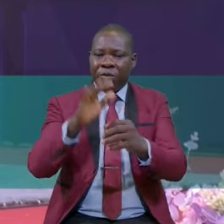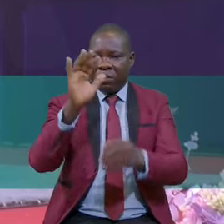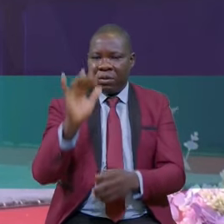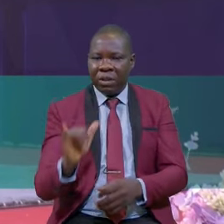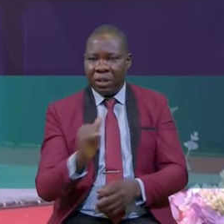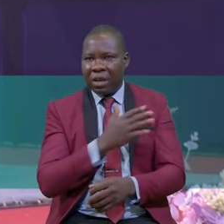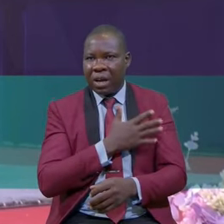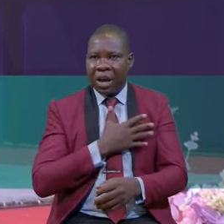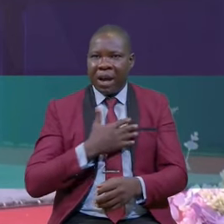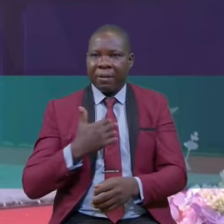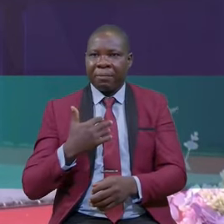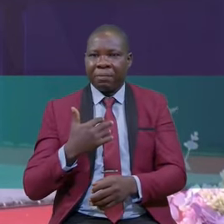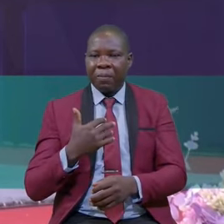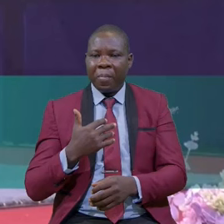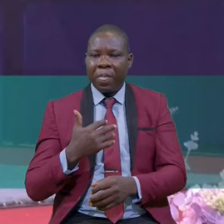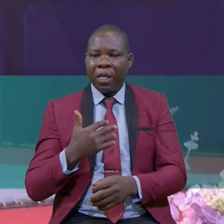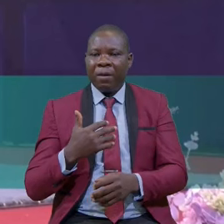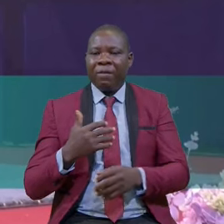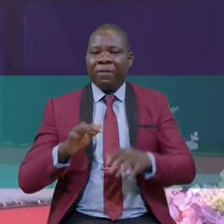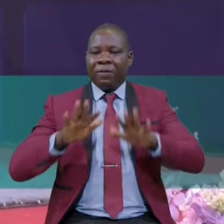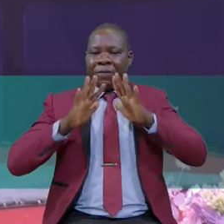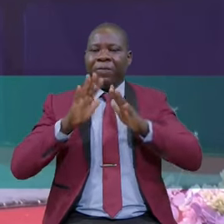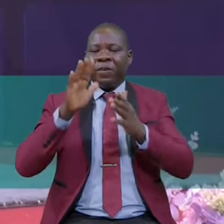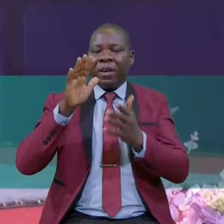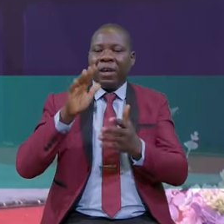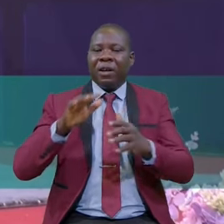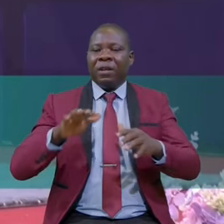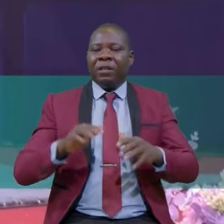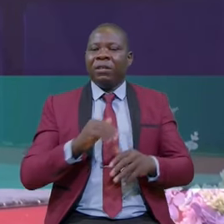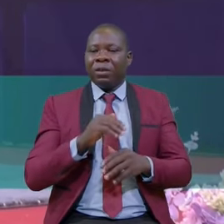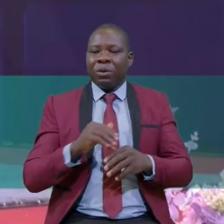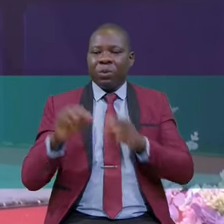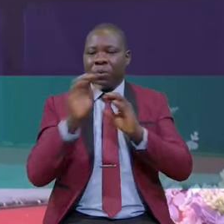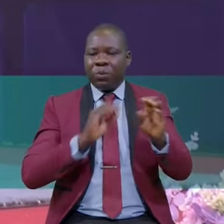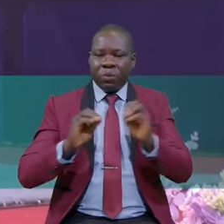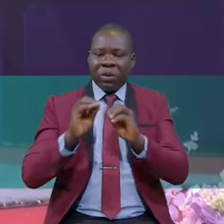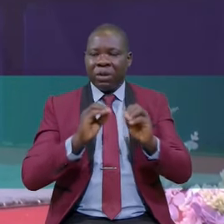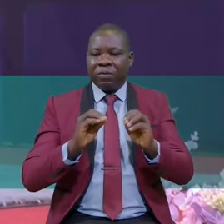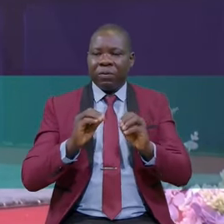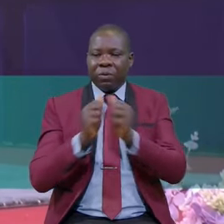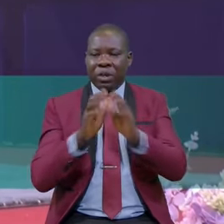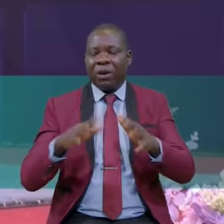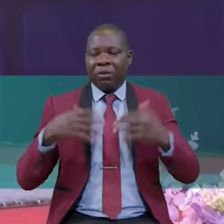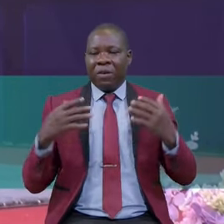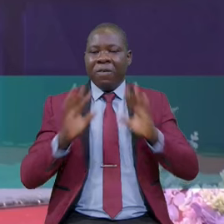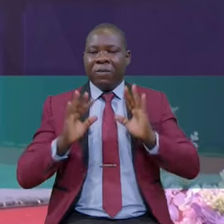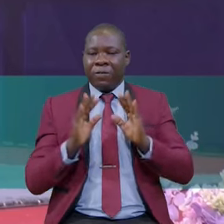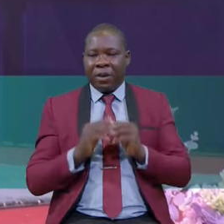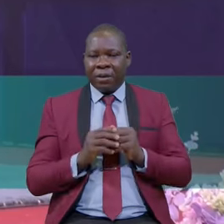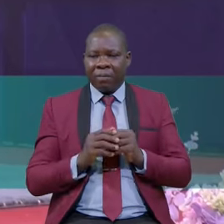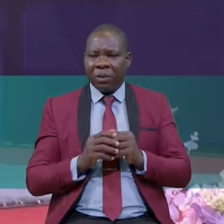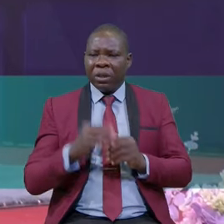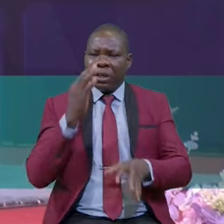nous ne pouvons pas être fidèles. Si nous sommes fidèles, qu'est-ce qui va m'arriver? Ah, on a peur. Si nous sommes craintifs,